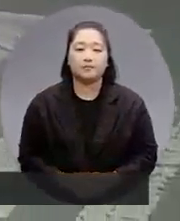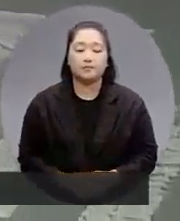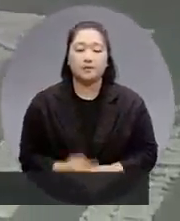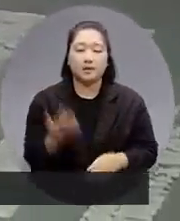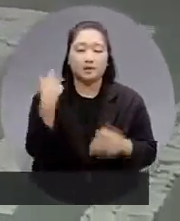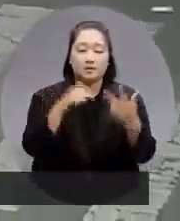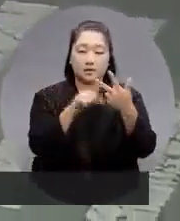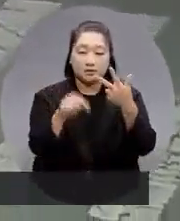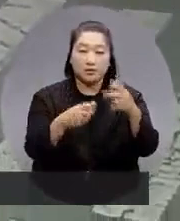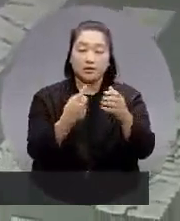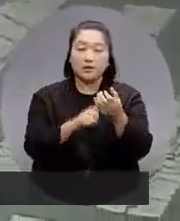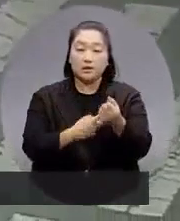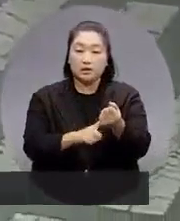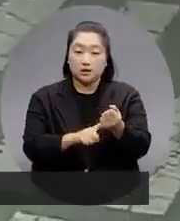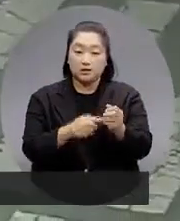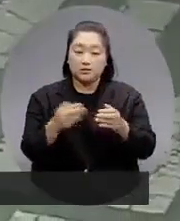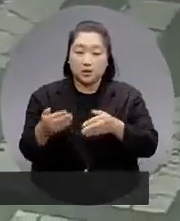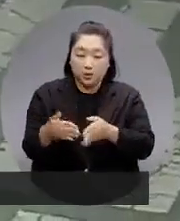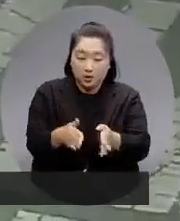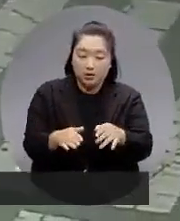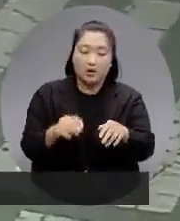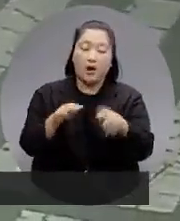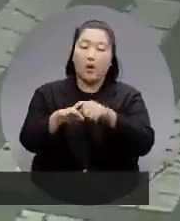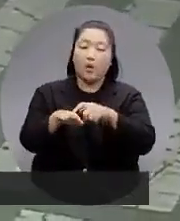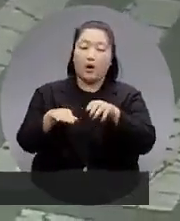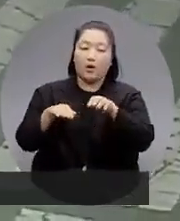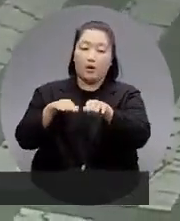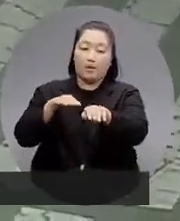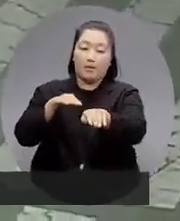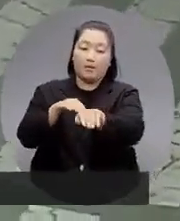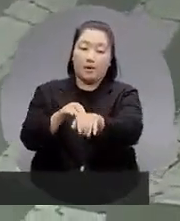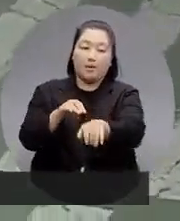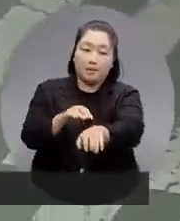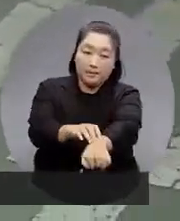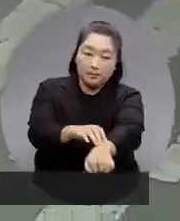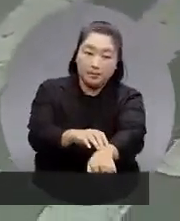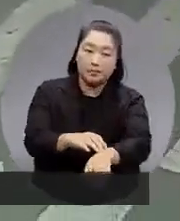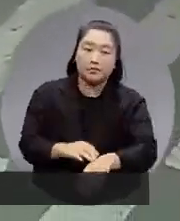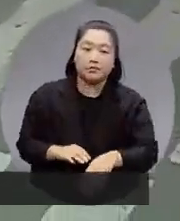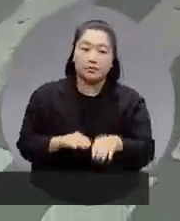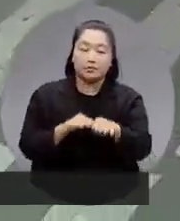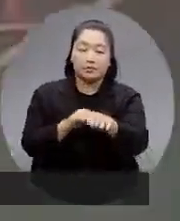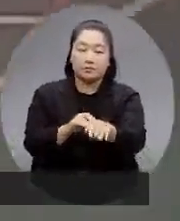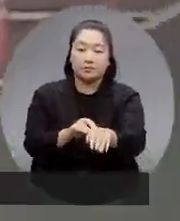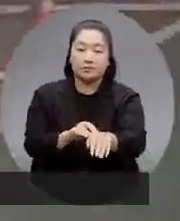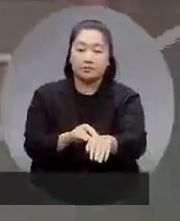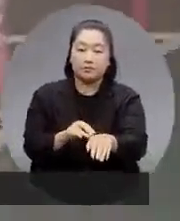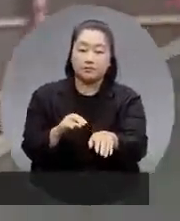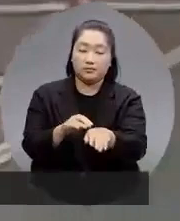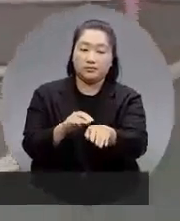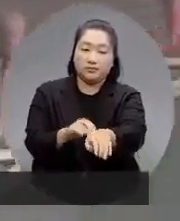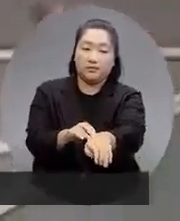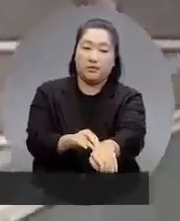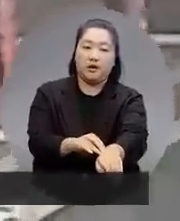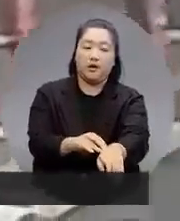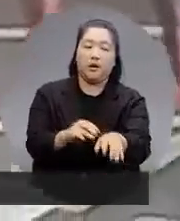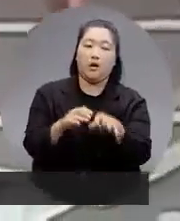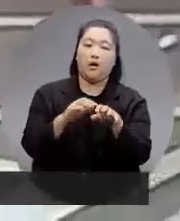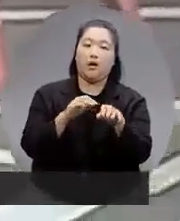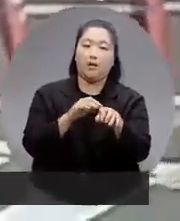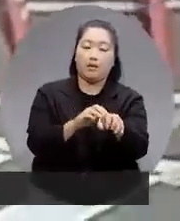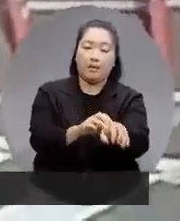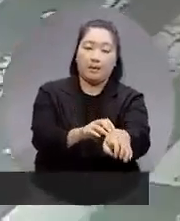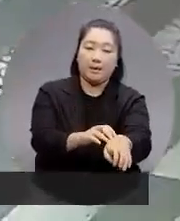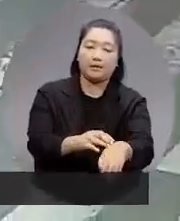지난 7월 증평 의한 도로에서 승용차 한대가 앞서서 행하던 차량을 그대로 들어봤습니다 다른 차량까지 연쇄 추돌 5